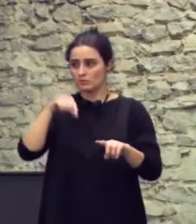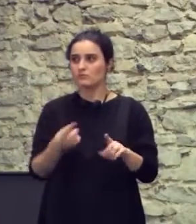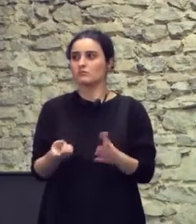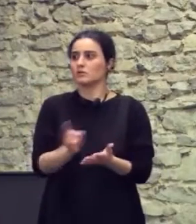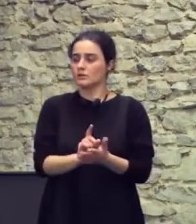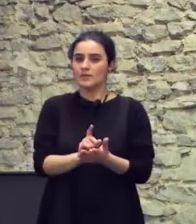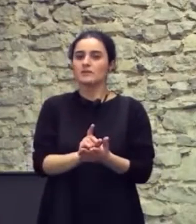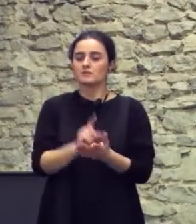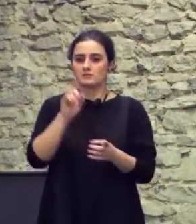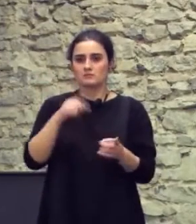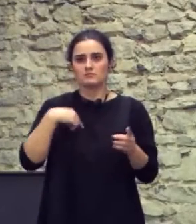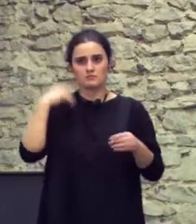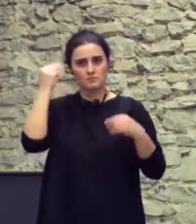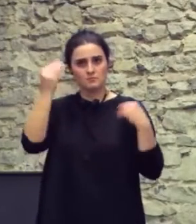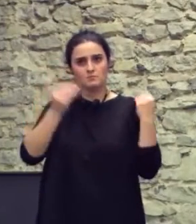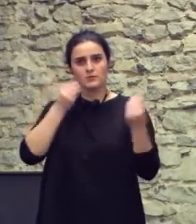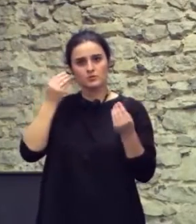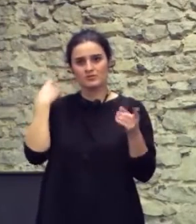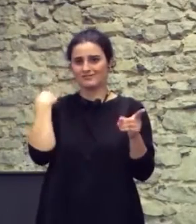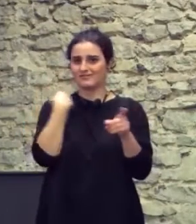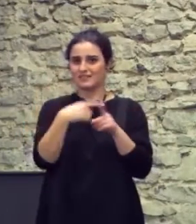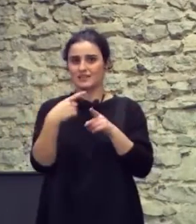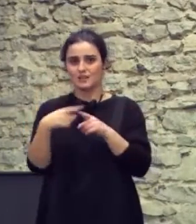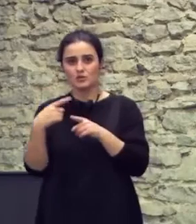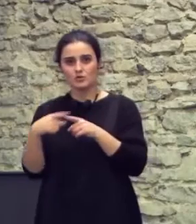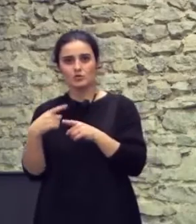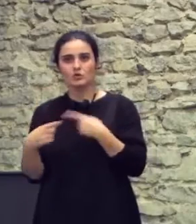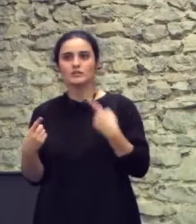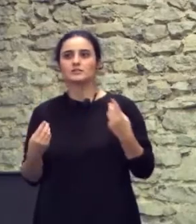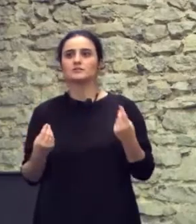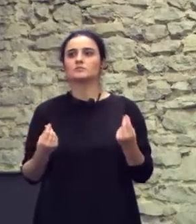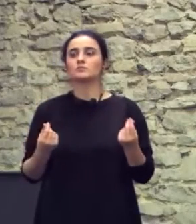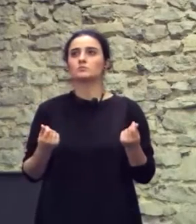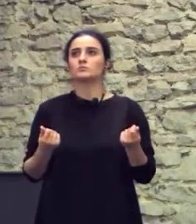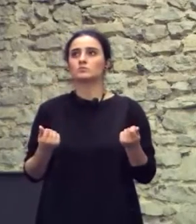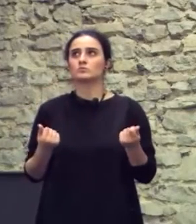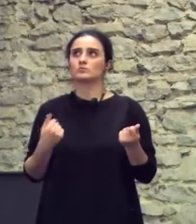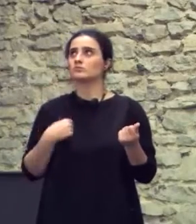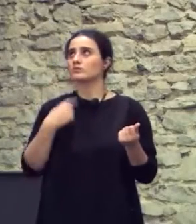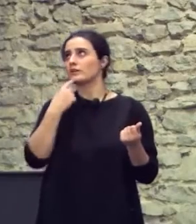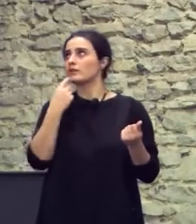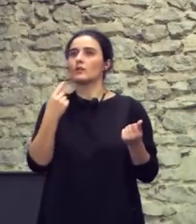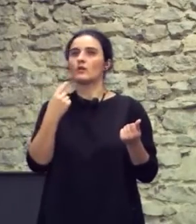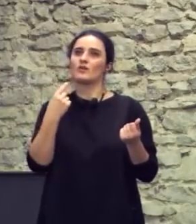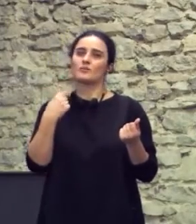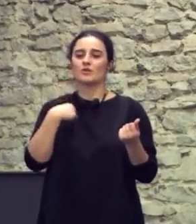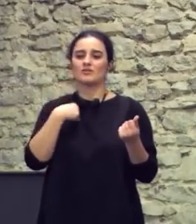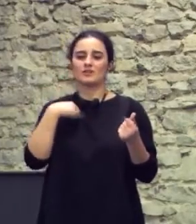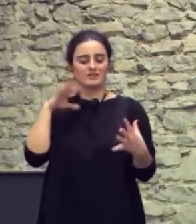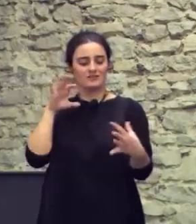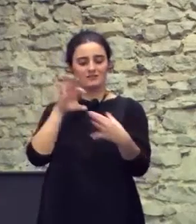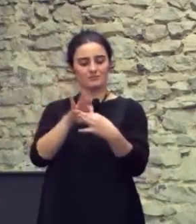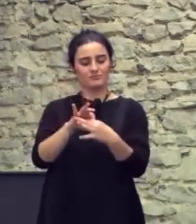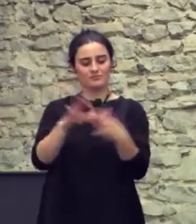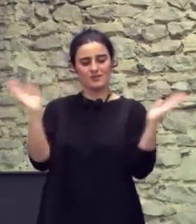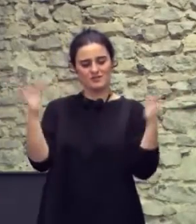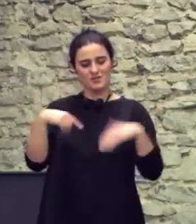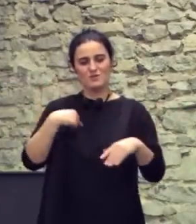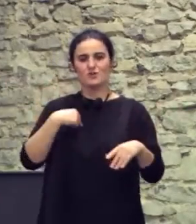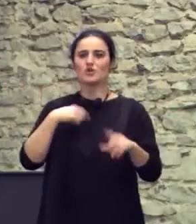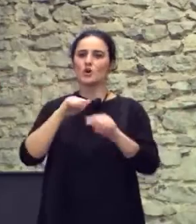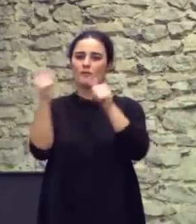naiz, eta uste dut naiz eta gauza askorekin ez dut esango zuen naizela identifikatzen, esango nuke igual nik bestera batetara esango